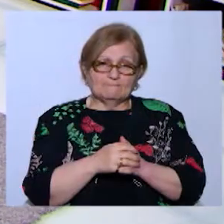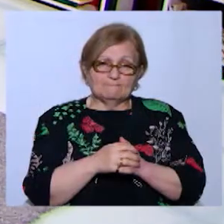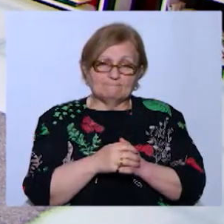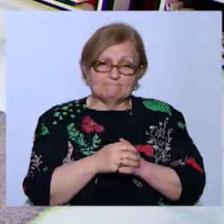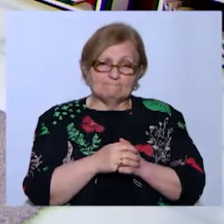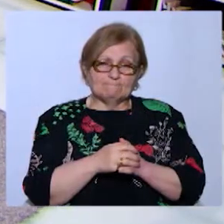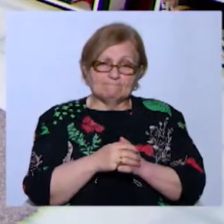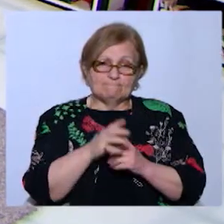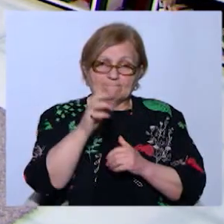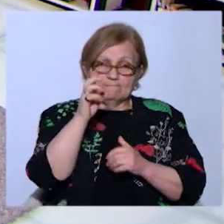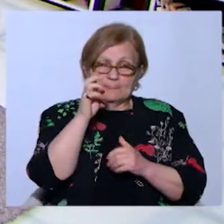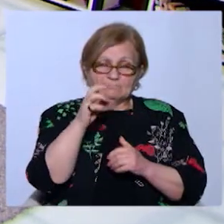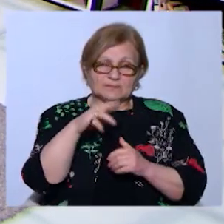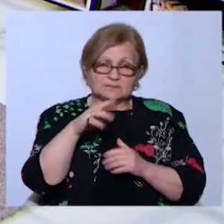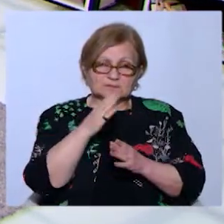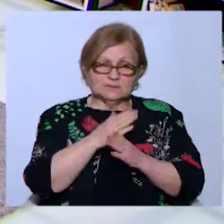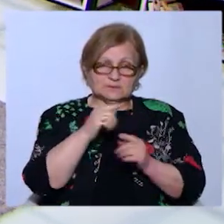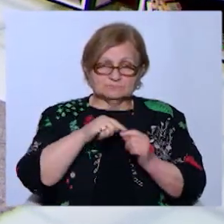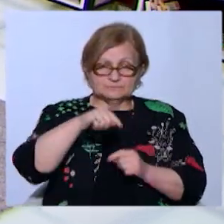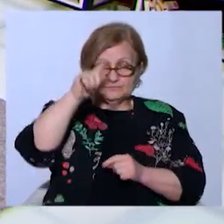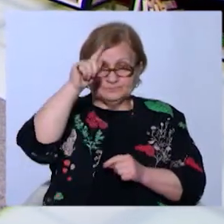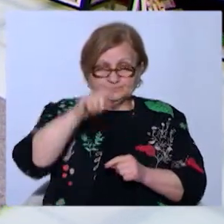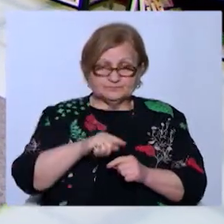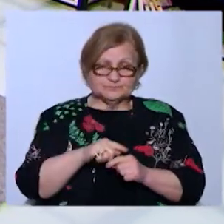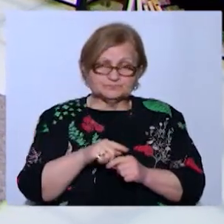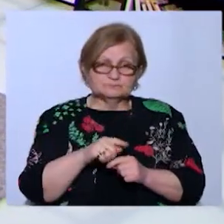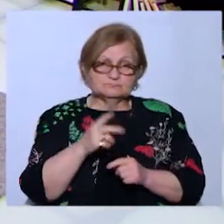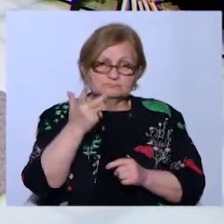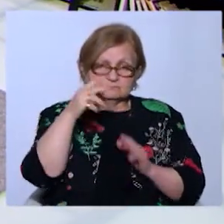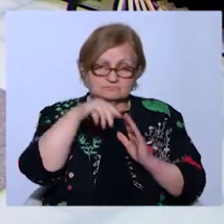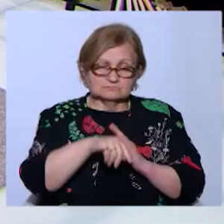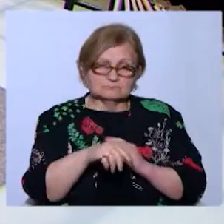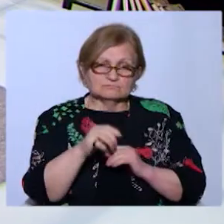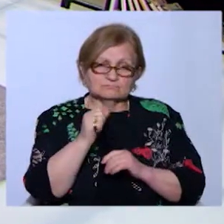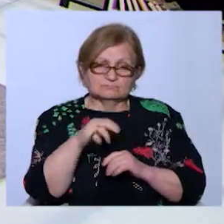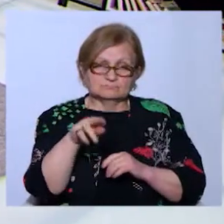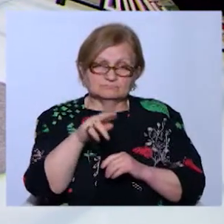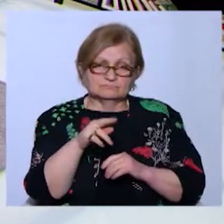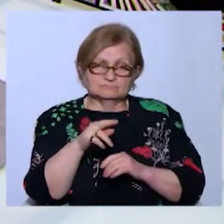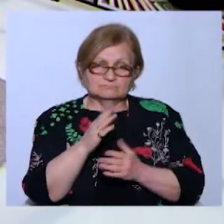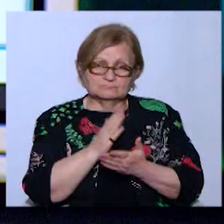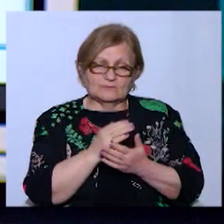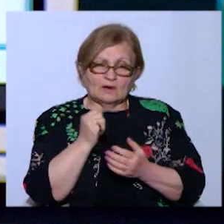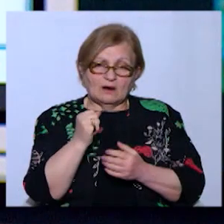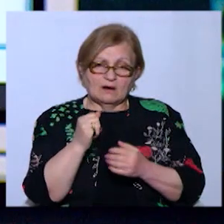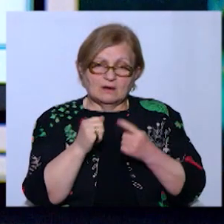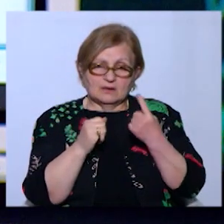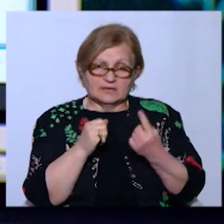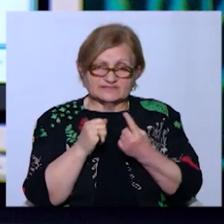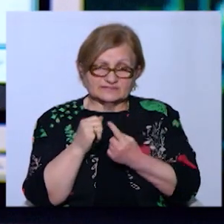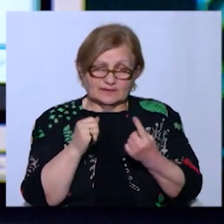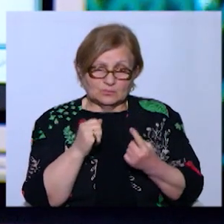ანუ BD არის სიმაღლე მედიანას და ბისექტრისას. შესაბამისად, AD არის A ერთეული DC-ც